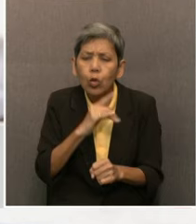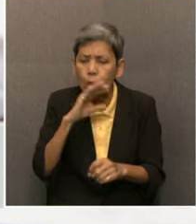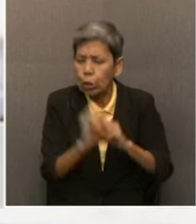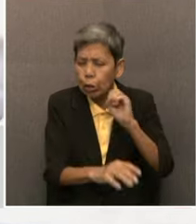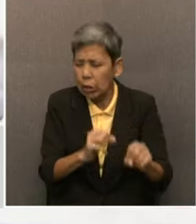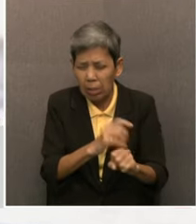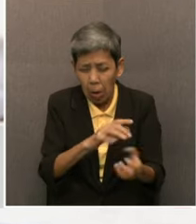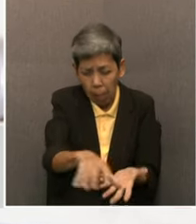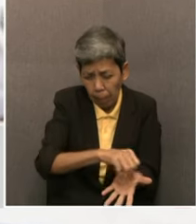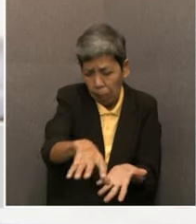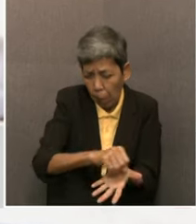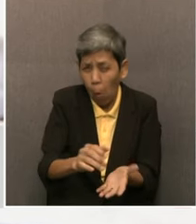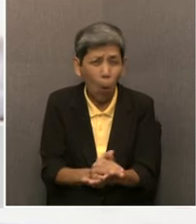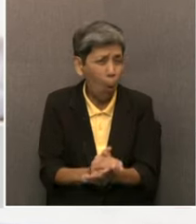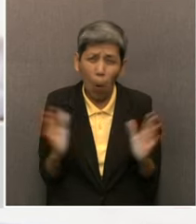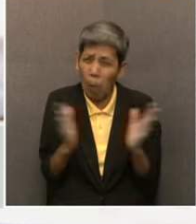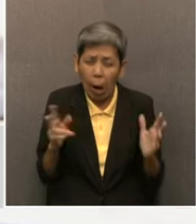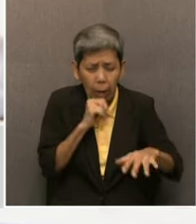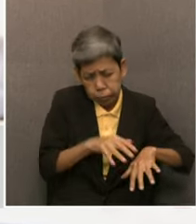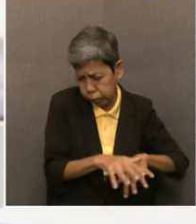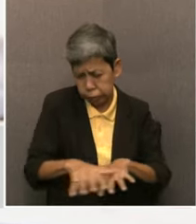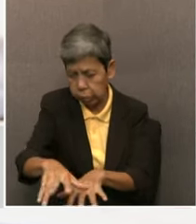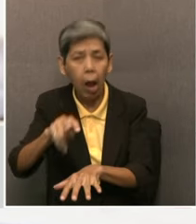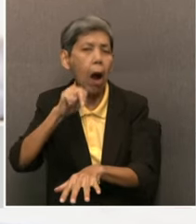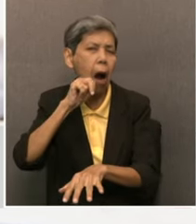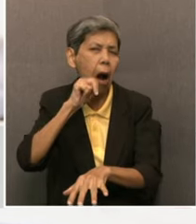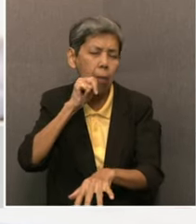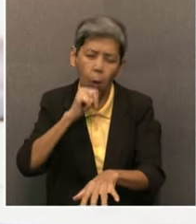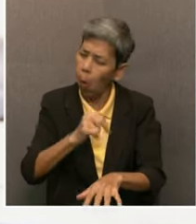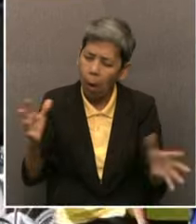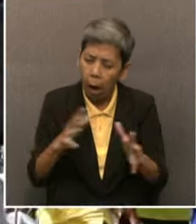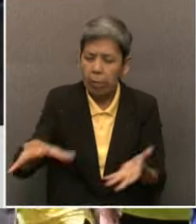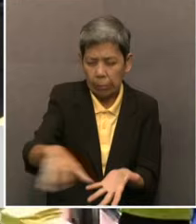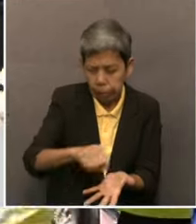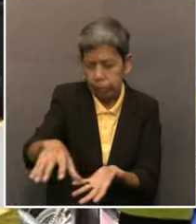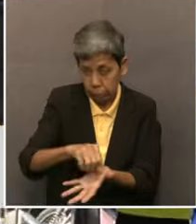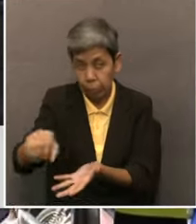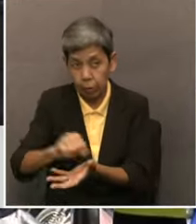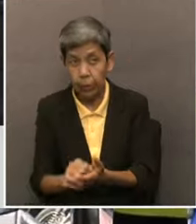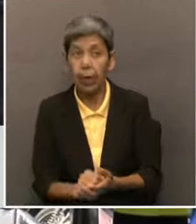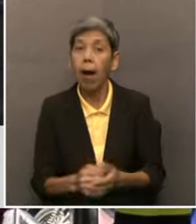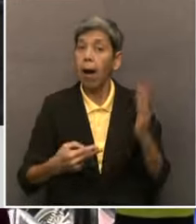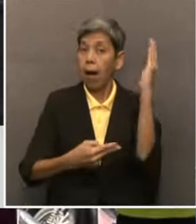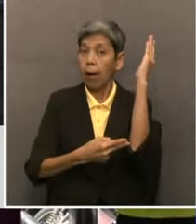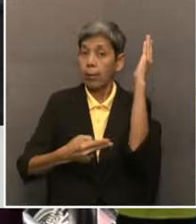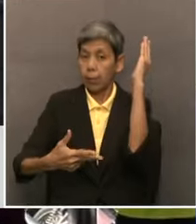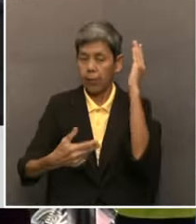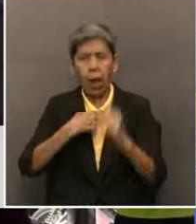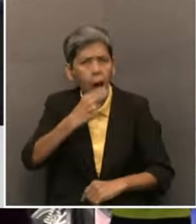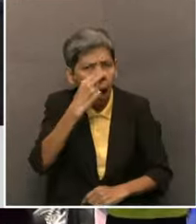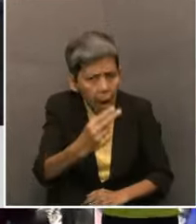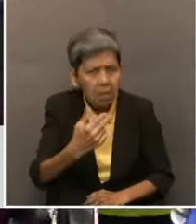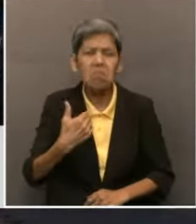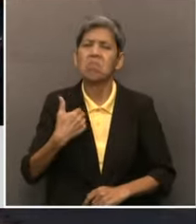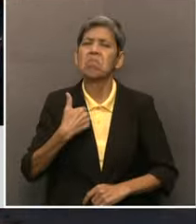วนมากซึ่งเป็นปริมาณขยะที่มาจากหลังน้ำลดค่ะบริเวณพื้นที่หาดใหญ่ในยังคงเห็นร่องรอย